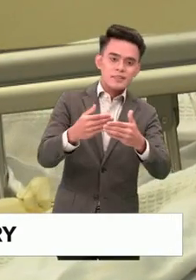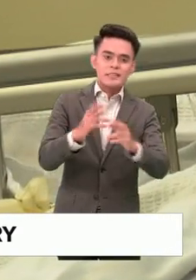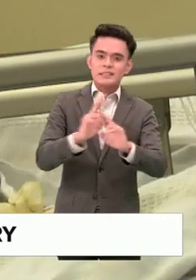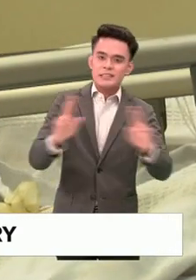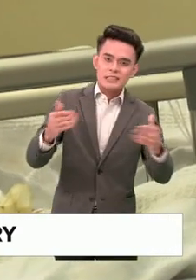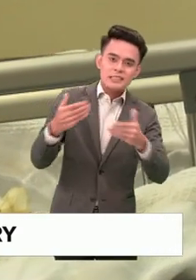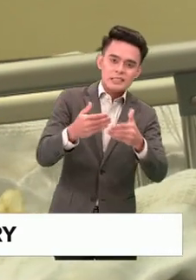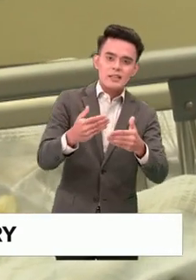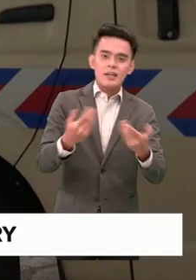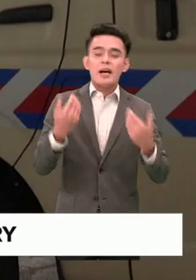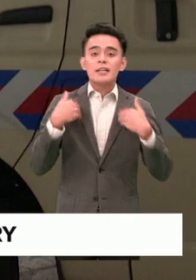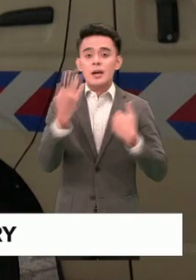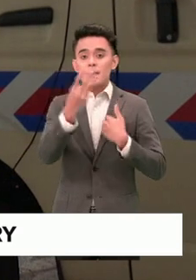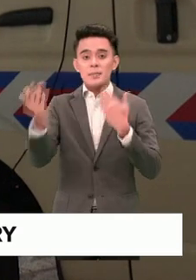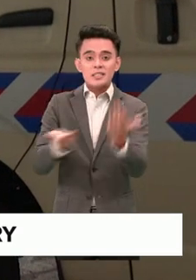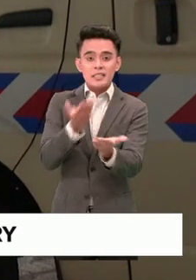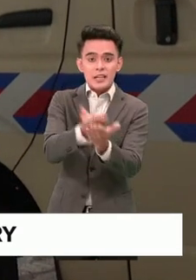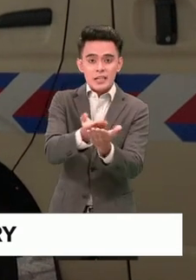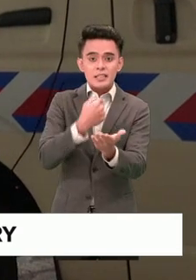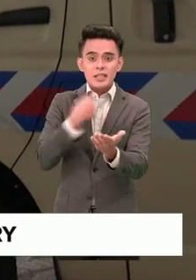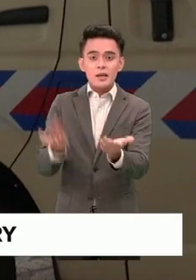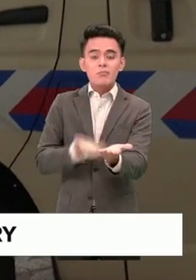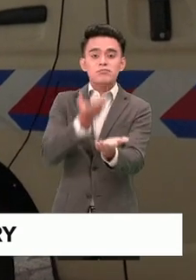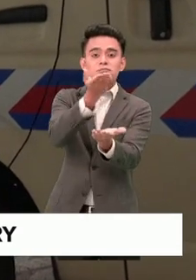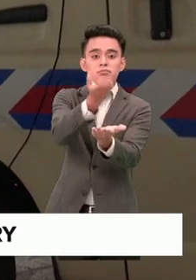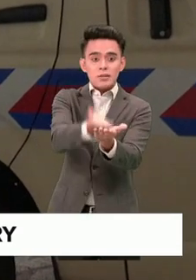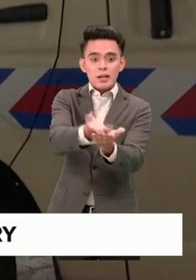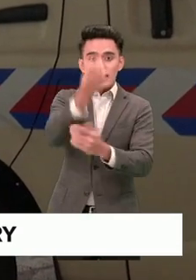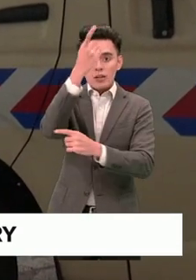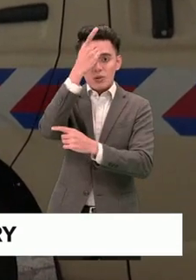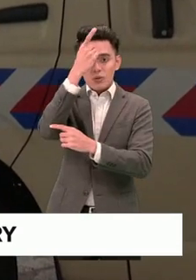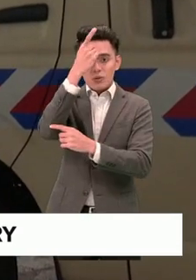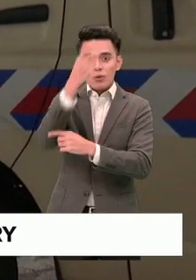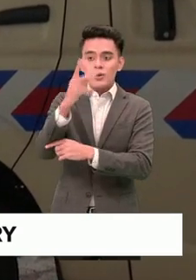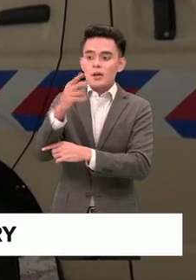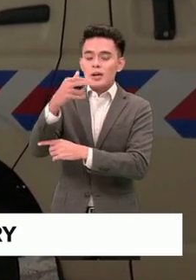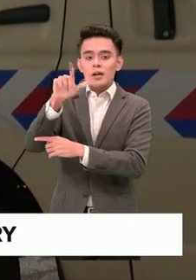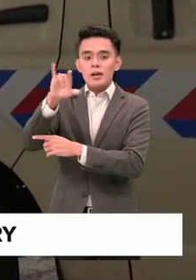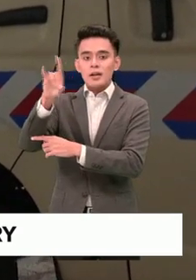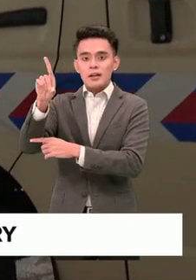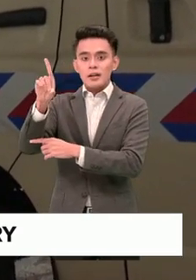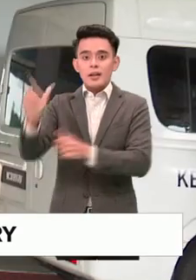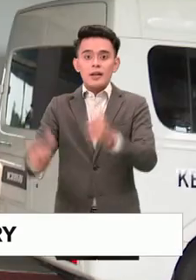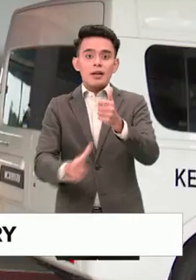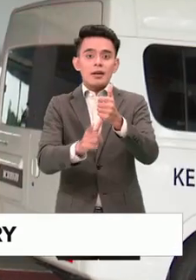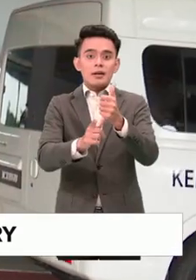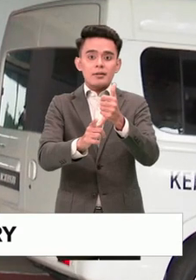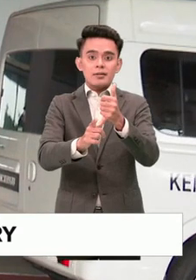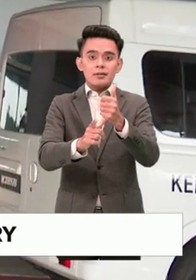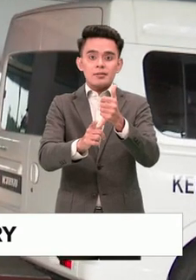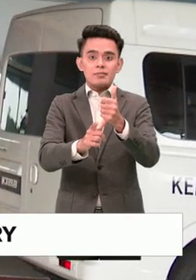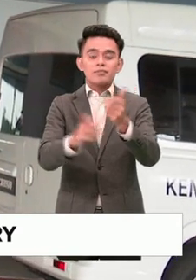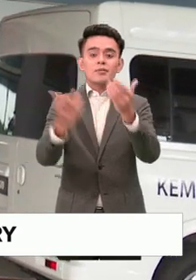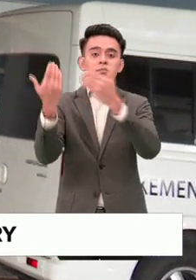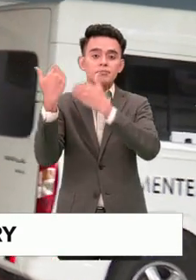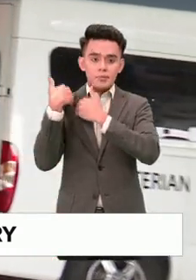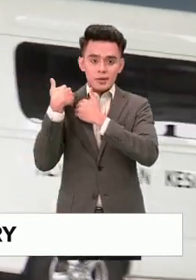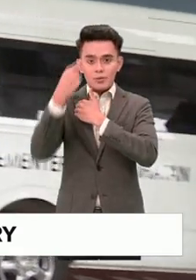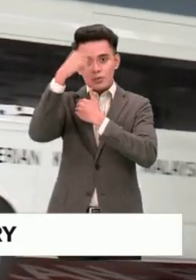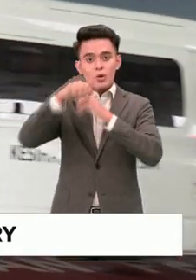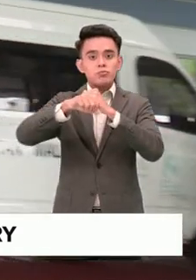pencadangan yang akan saya antar pada Datu Sri presiden yang bertanggung jawab pada